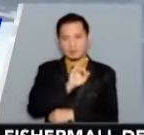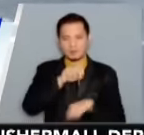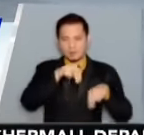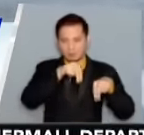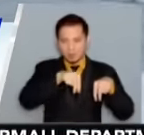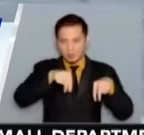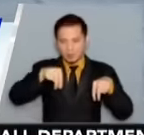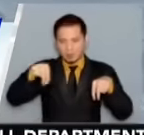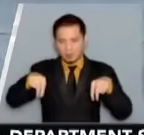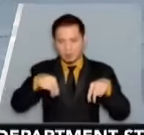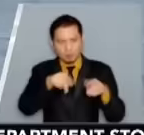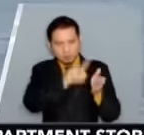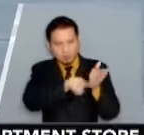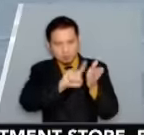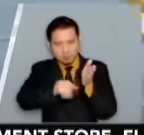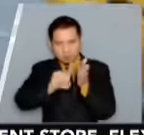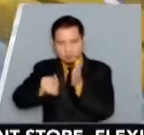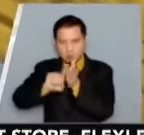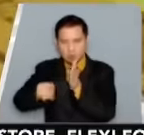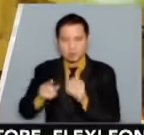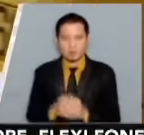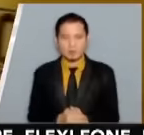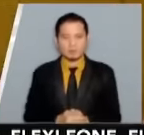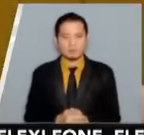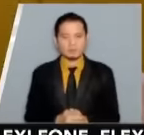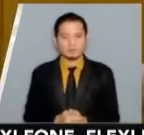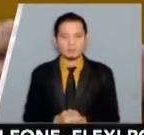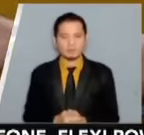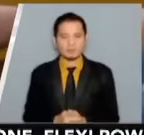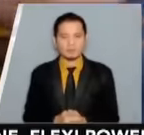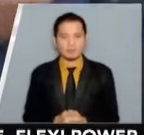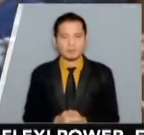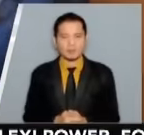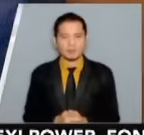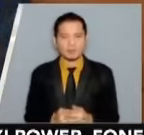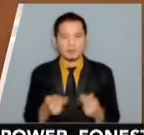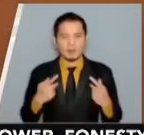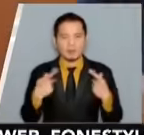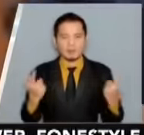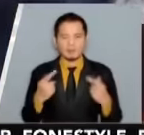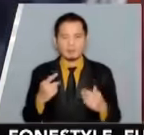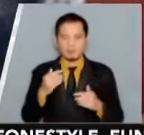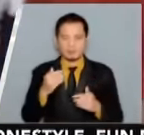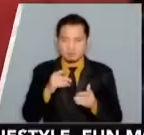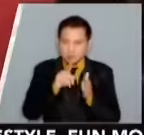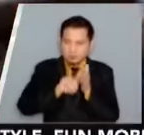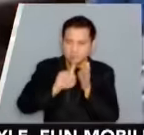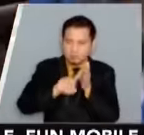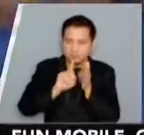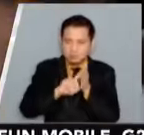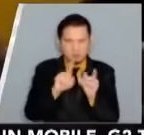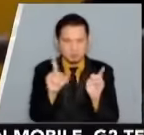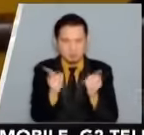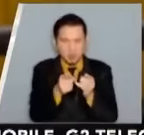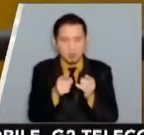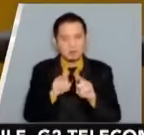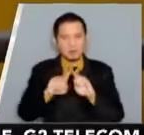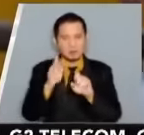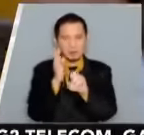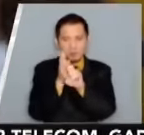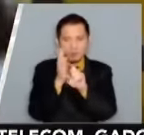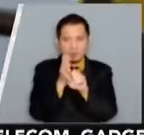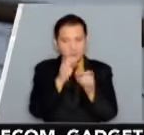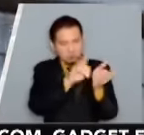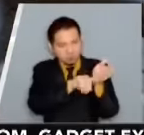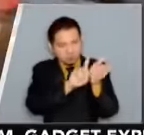Sinisiguro din po nila ang roadworthiness. Nagkakaroon sila ng mga mabilisang inspeksyon sa mga bus ng EDSA Bus Carousel. Yan ay